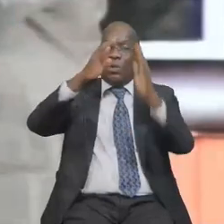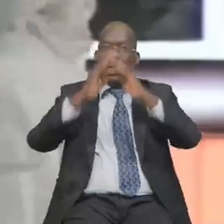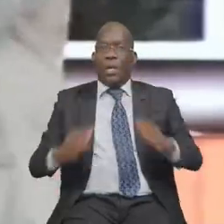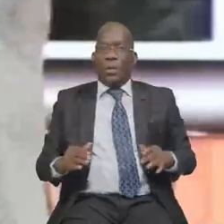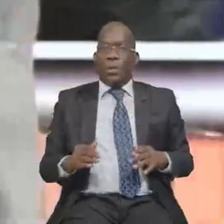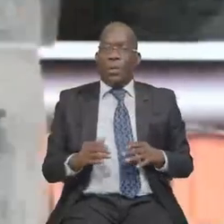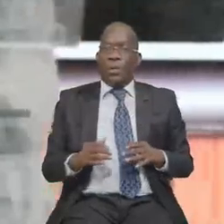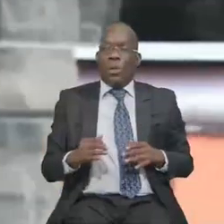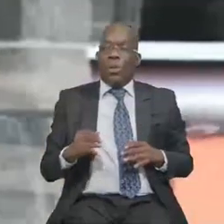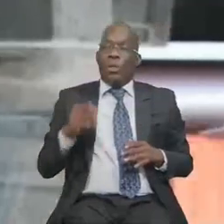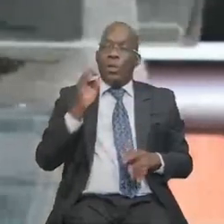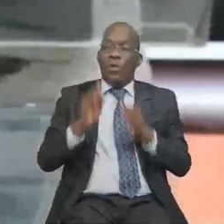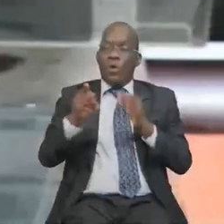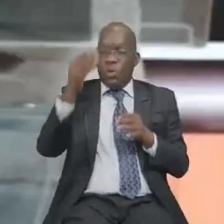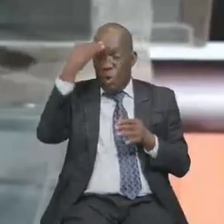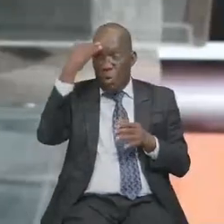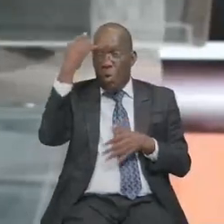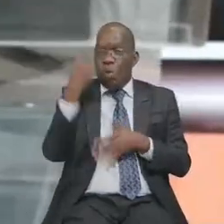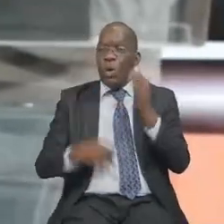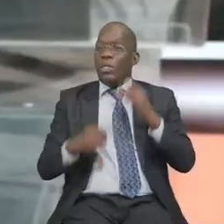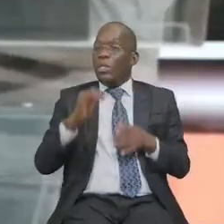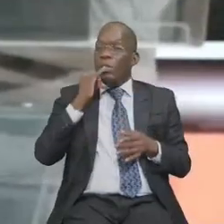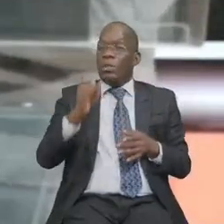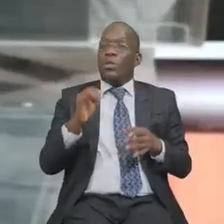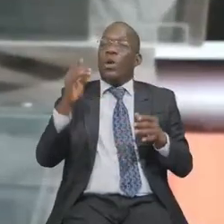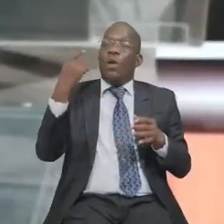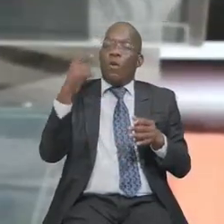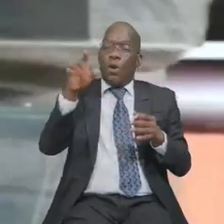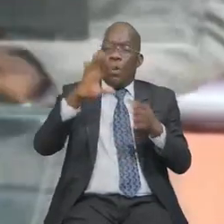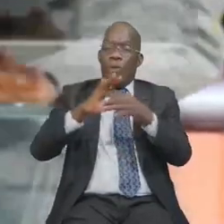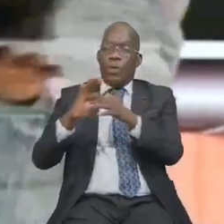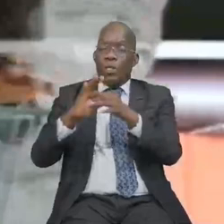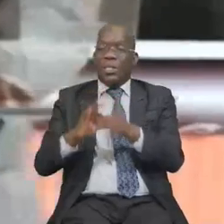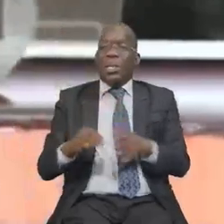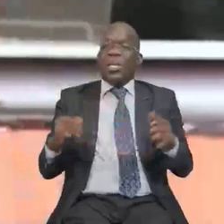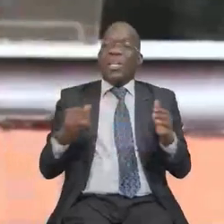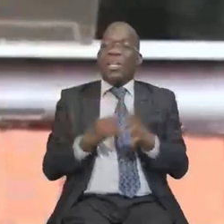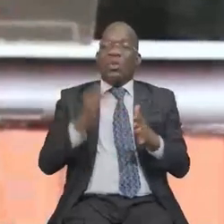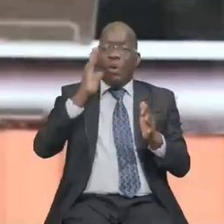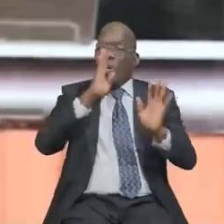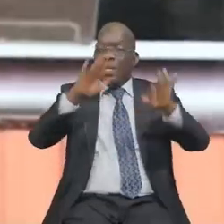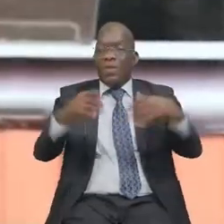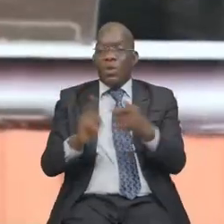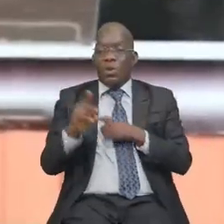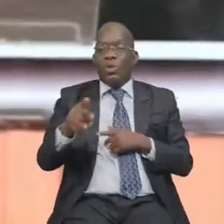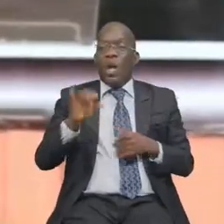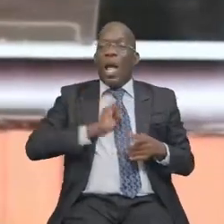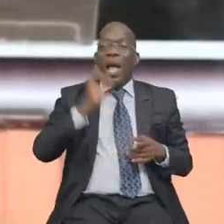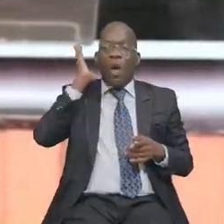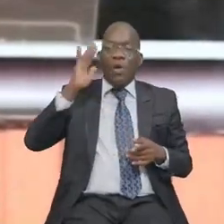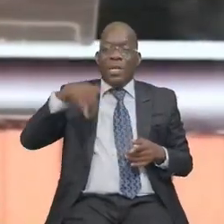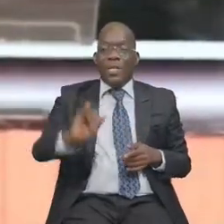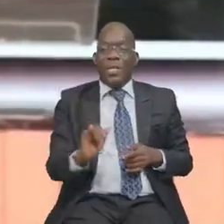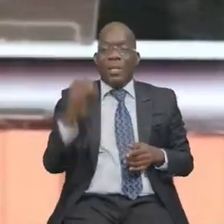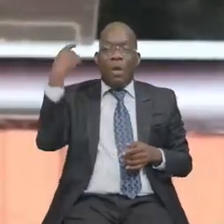jour ce qui appartient à ta paix, mais que c'est caché à toi. Voici sur quoi je me